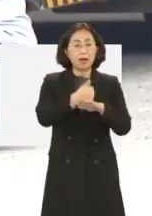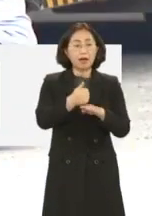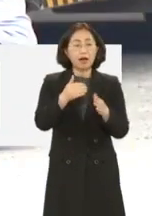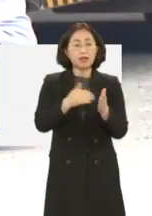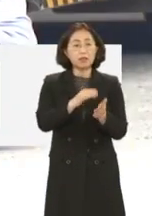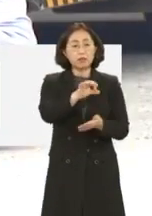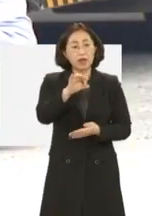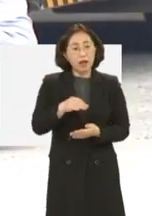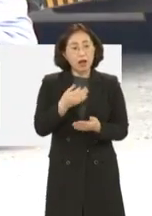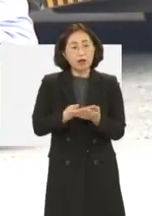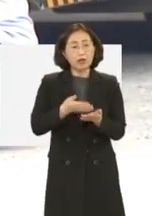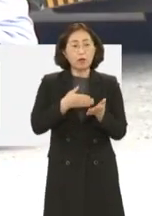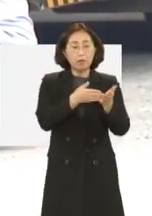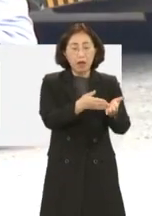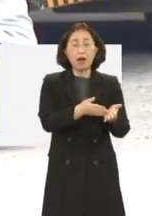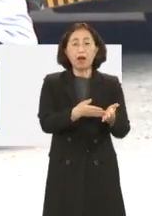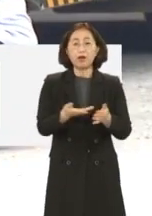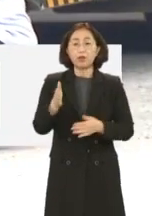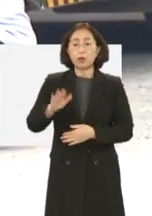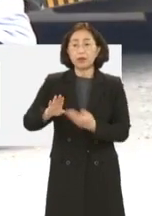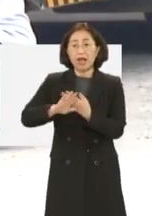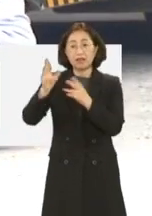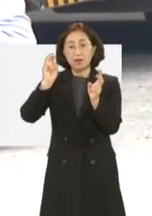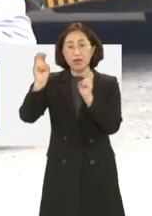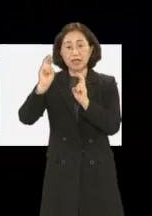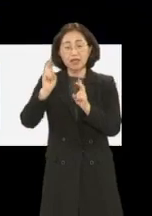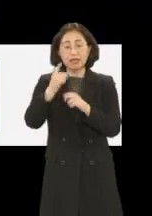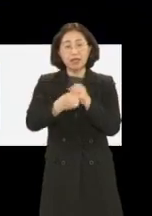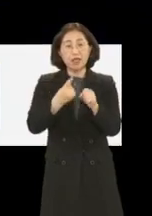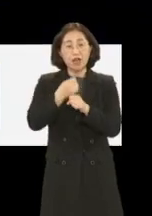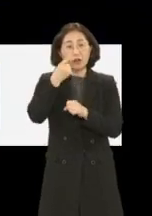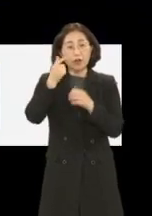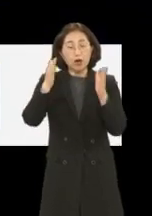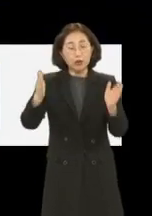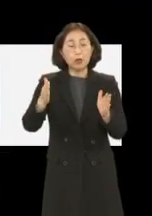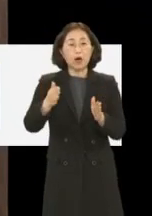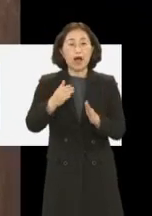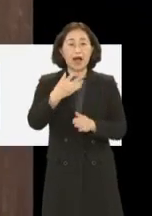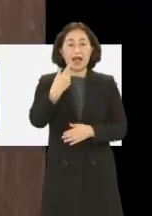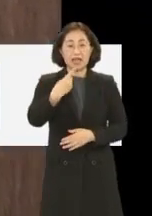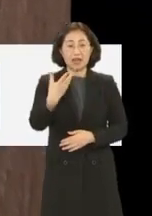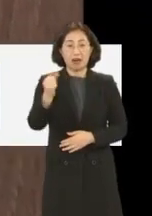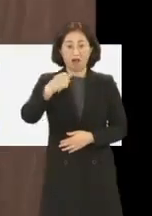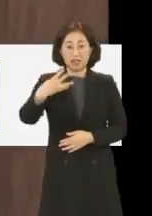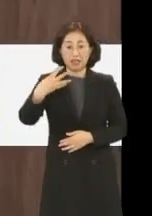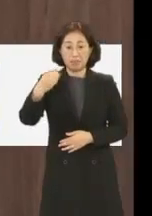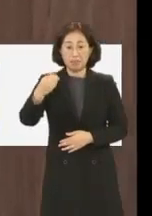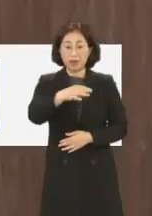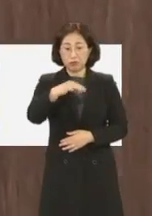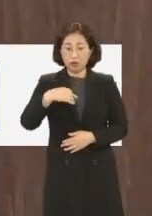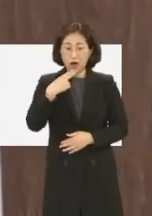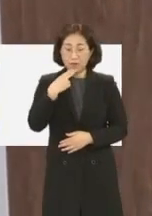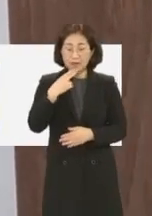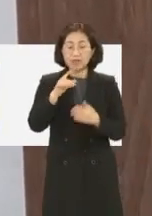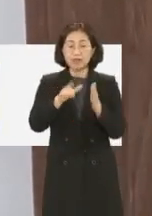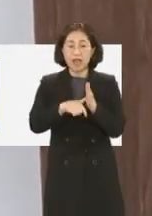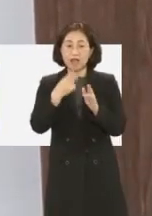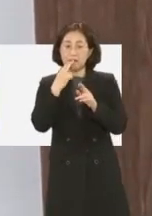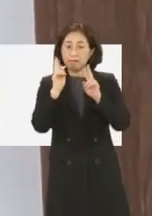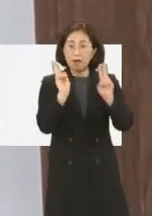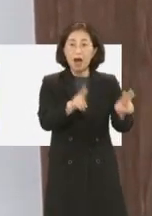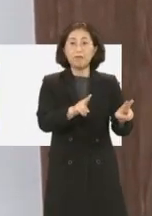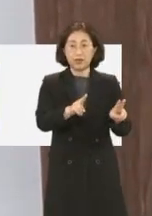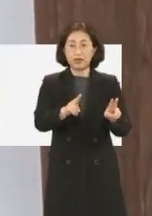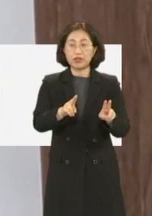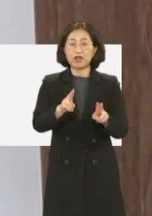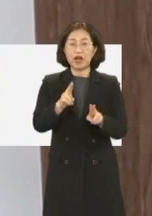또 다른 업체는 지난 1년 반 동안 받지 못한 윤활유 등 1억 1,400만원을 변제하지 않을 경우 압류 조치를